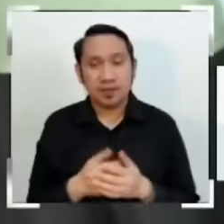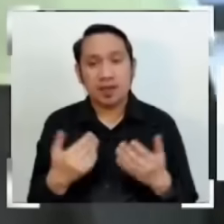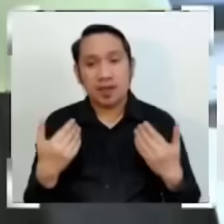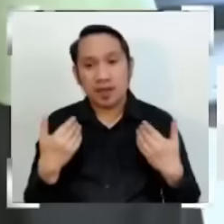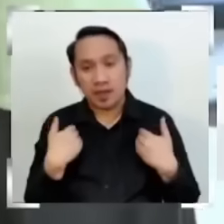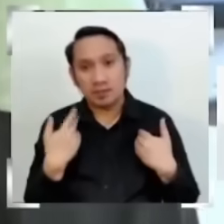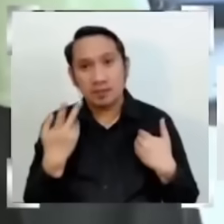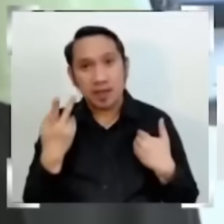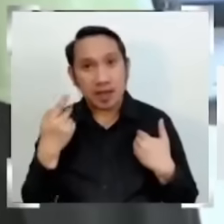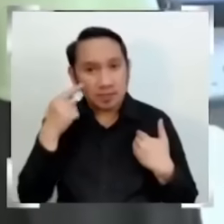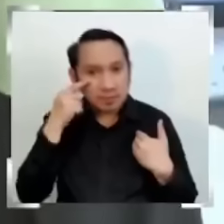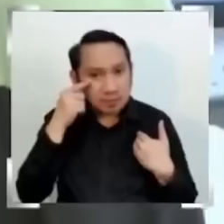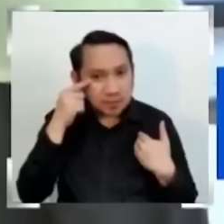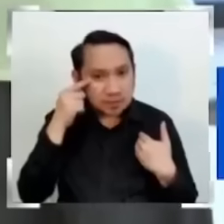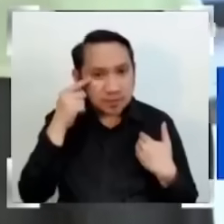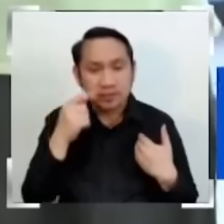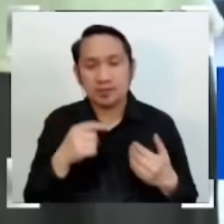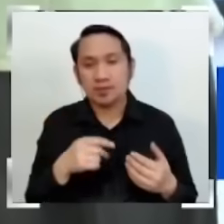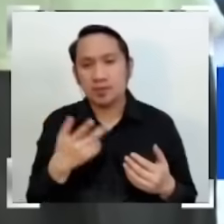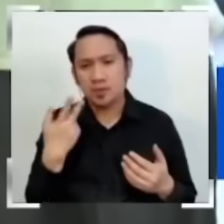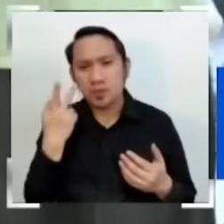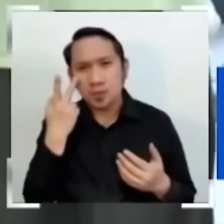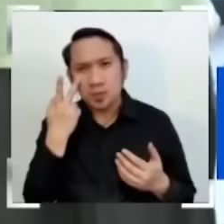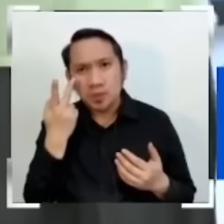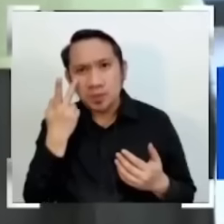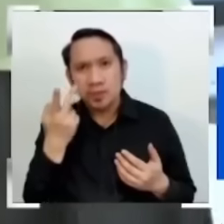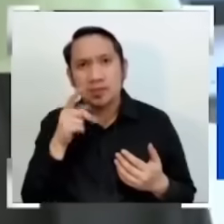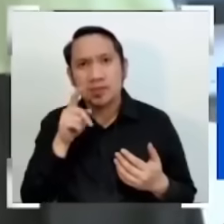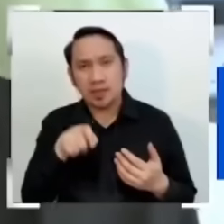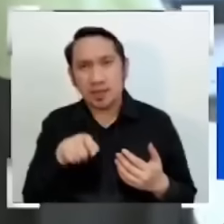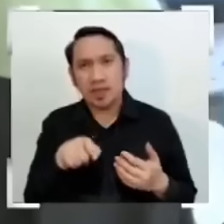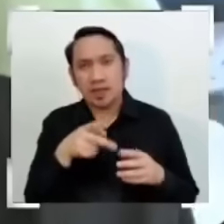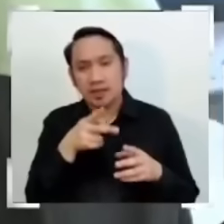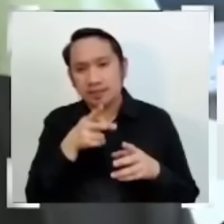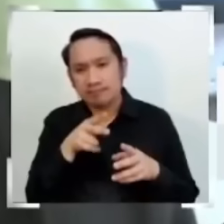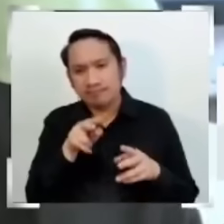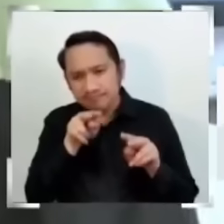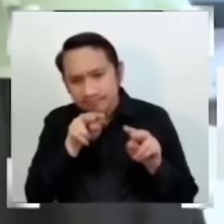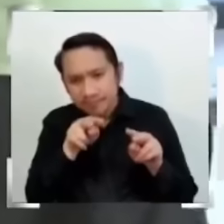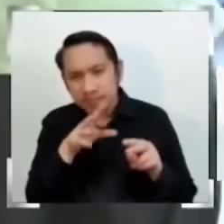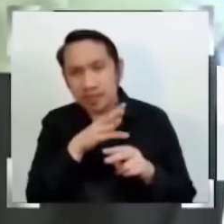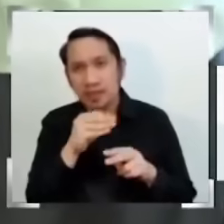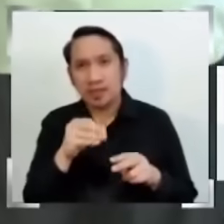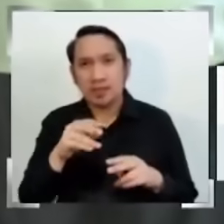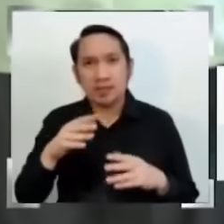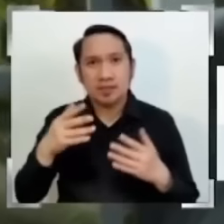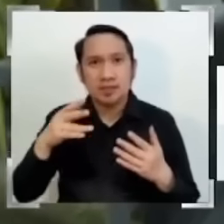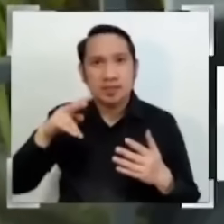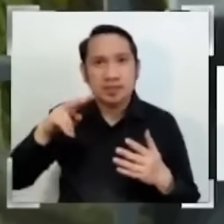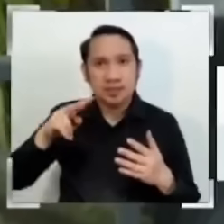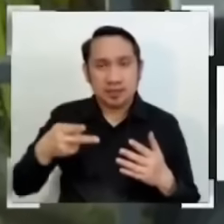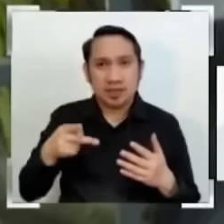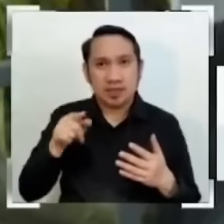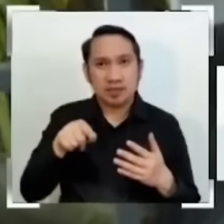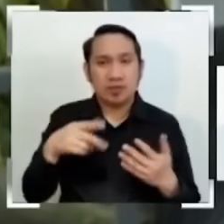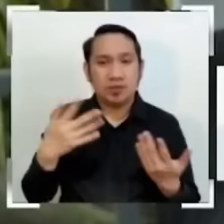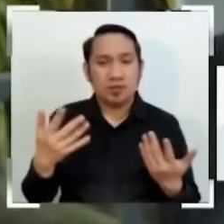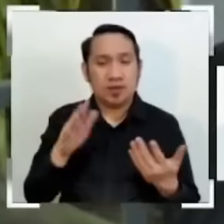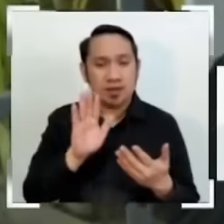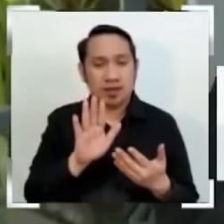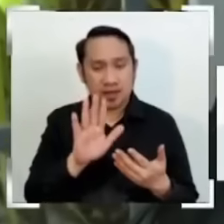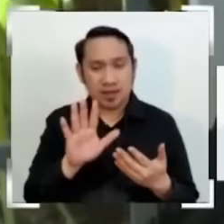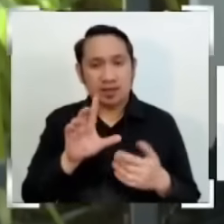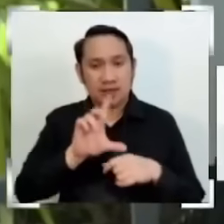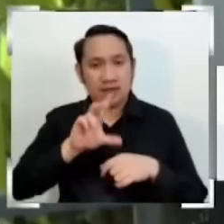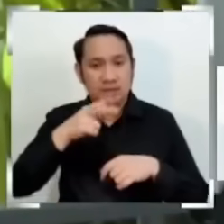So, yun yung nakita natin na dapat tutukan at secondary na lang siguro yung kanilang pangkabuhayan. Ang Social Welfare